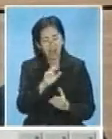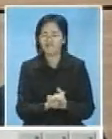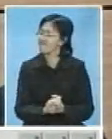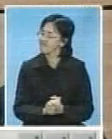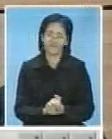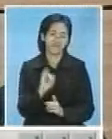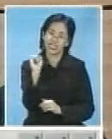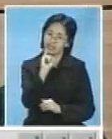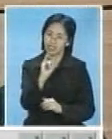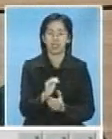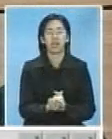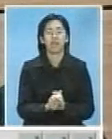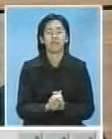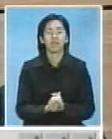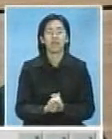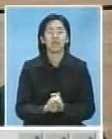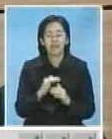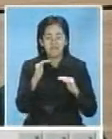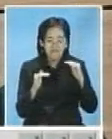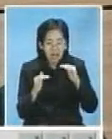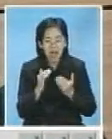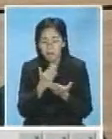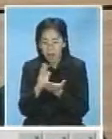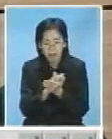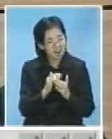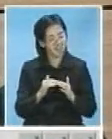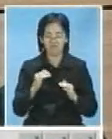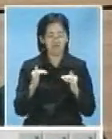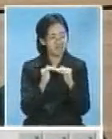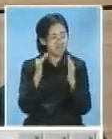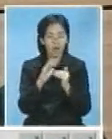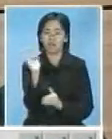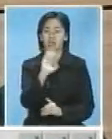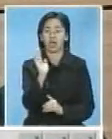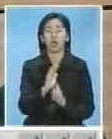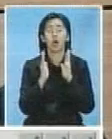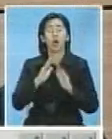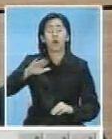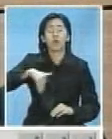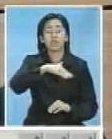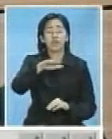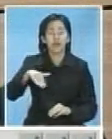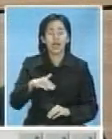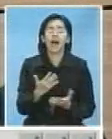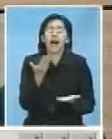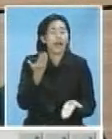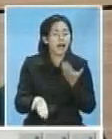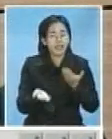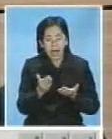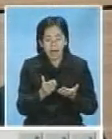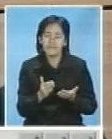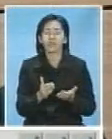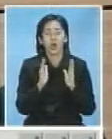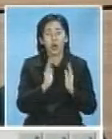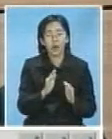ว่าการแบ่งแยกด้วยชนชั้นเพราะชนชั้นมองเห็นไม่ชัดนะคะทุกคนสามารถที่จะเลื่อนไปเลื่อนมาได้คน